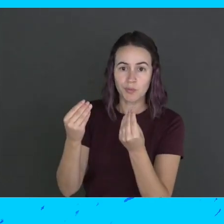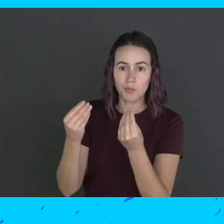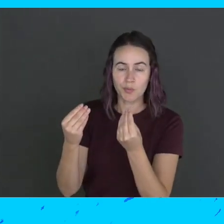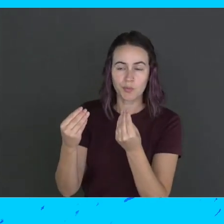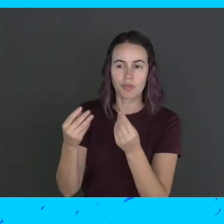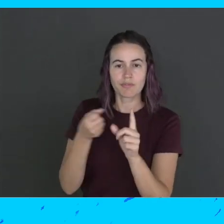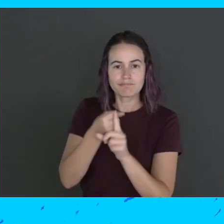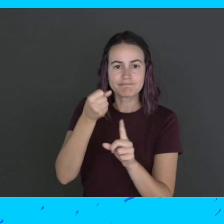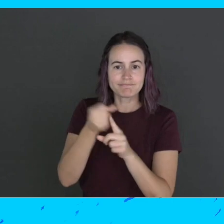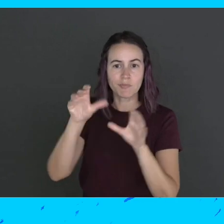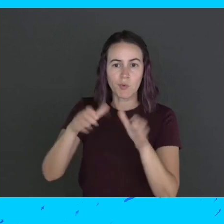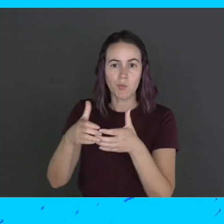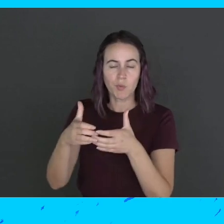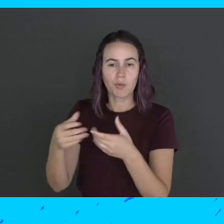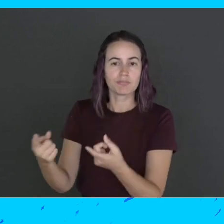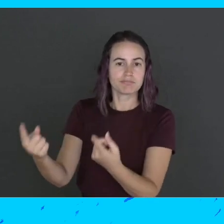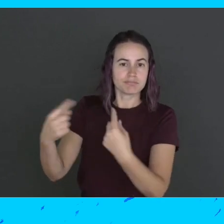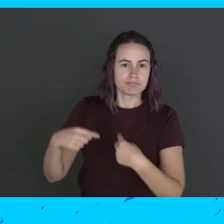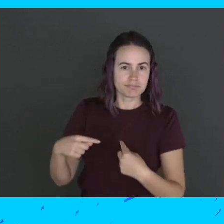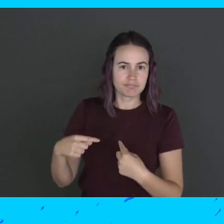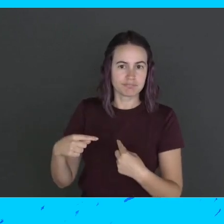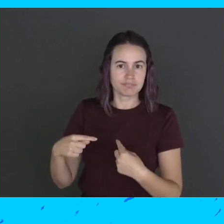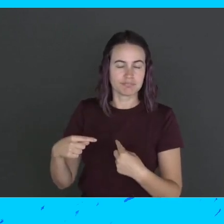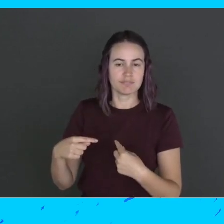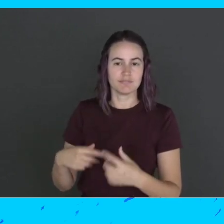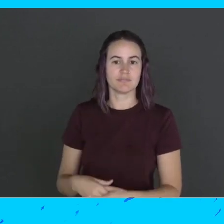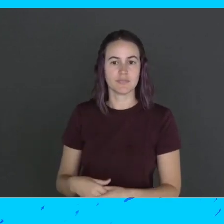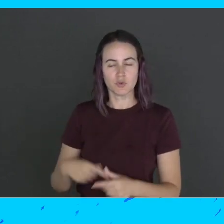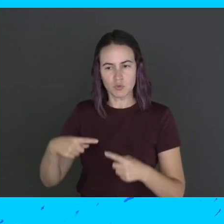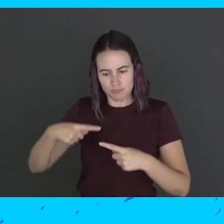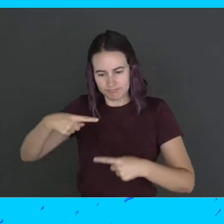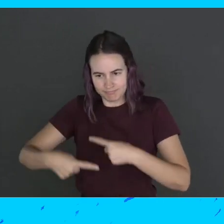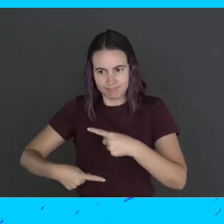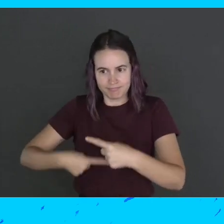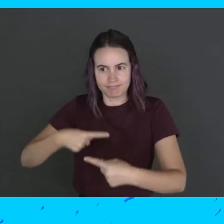jeunes pour travailler en continuité